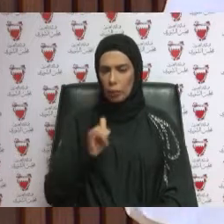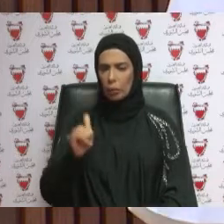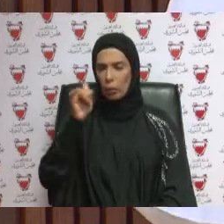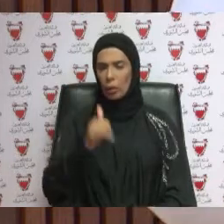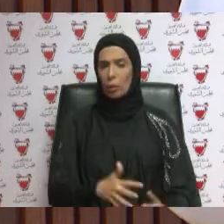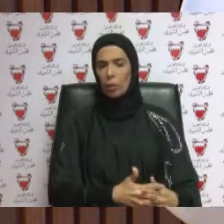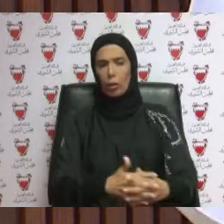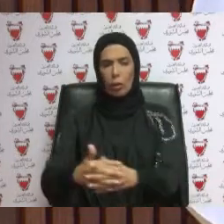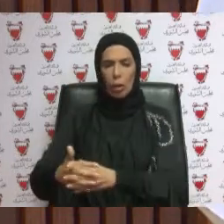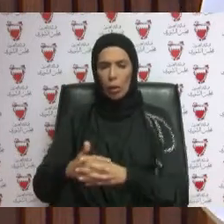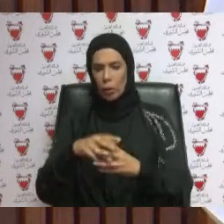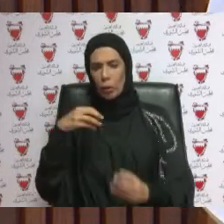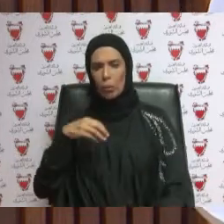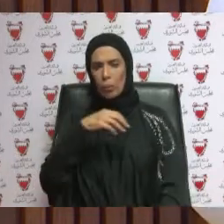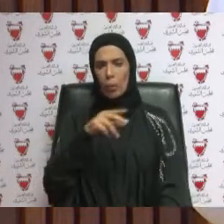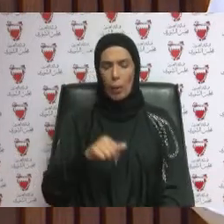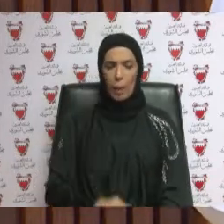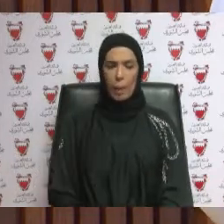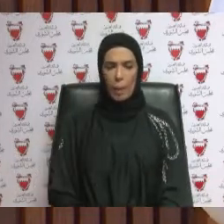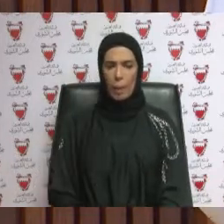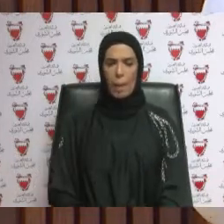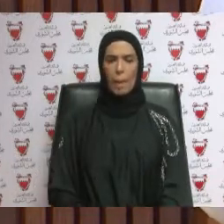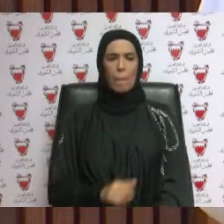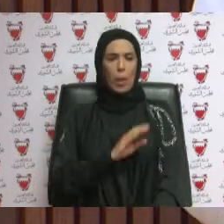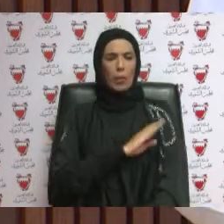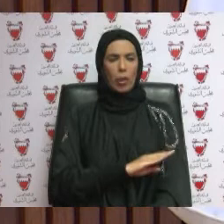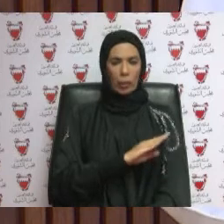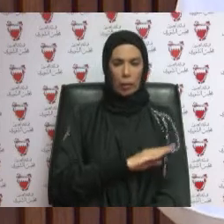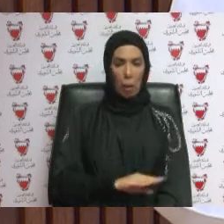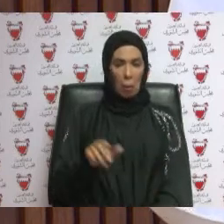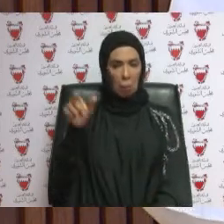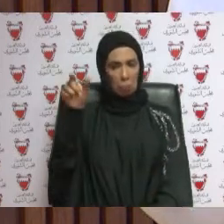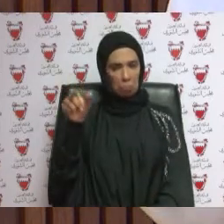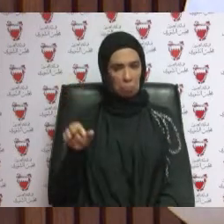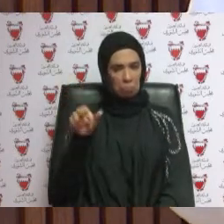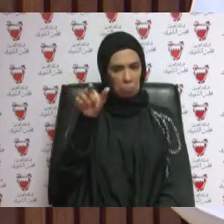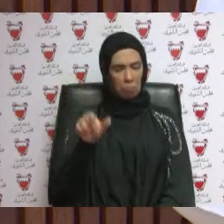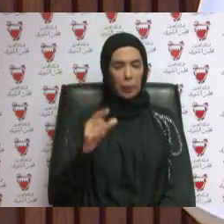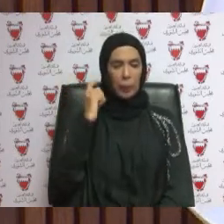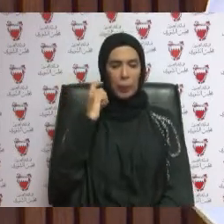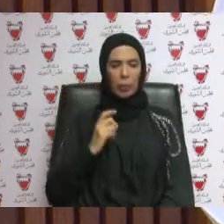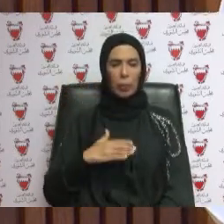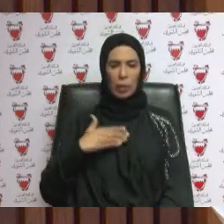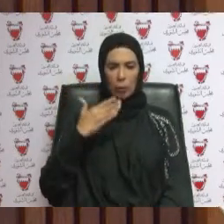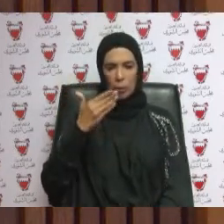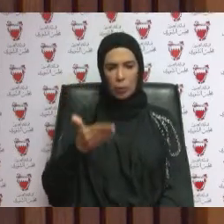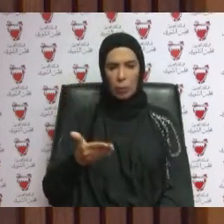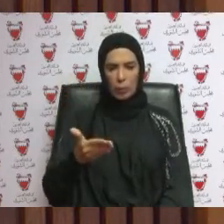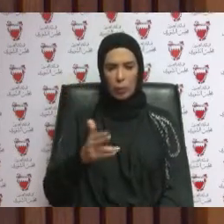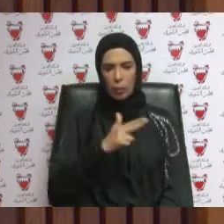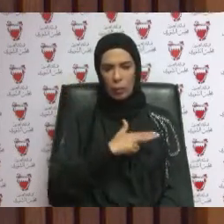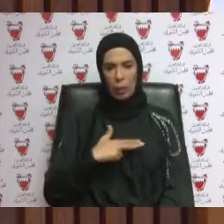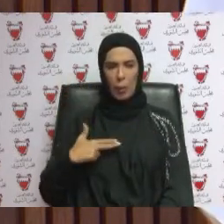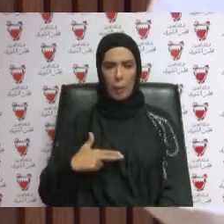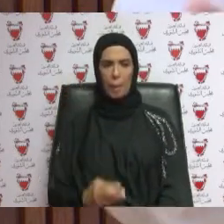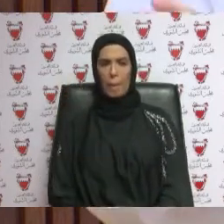المتحدة، وكذلك تدريب كوادر إماراتية فنتمنى من الجهات المعنية في الحكومة